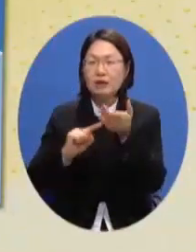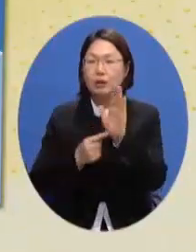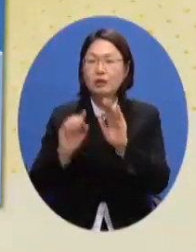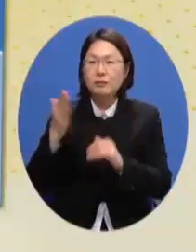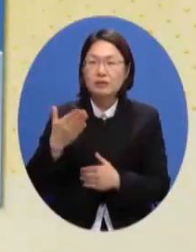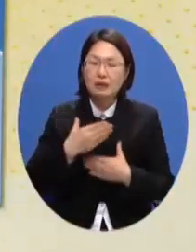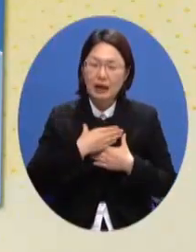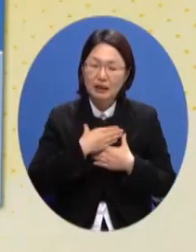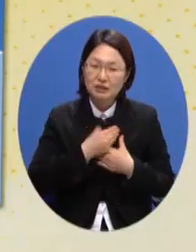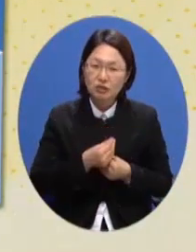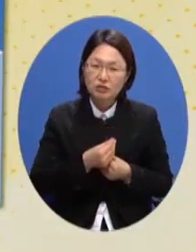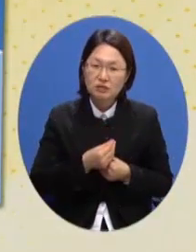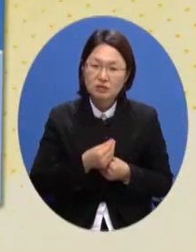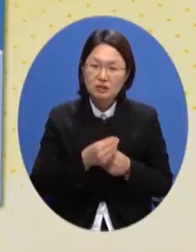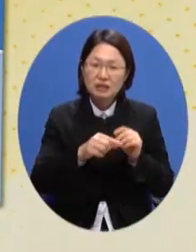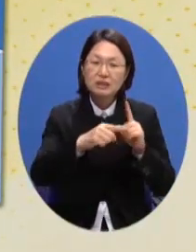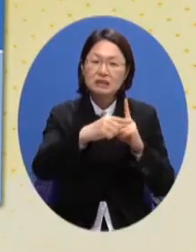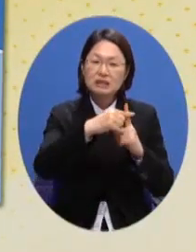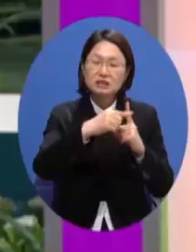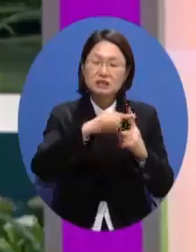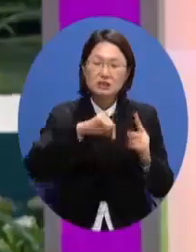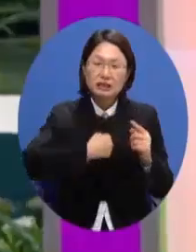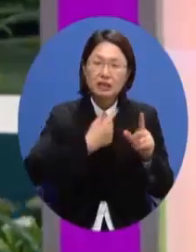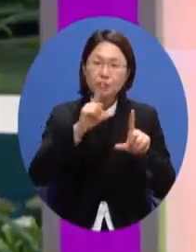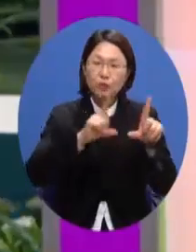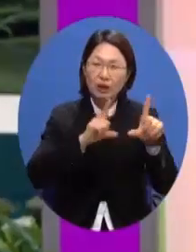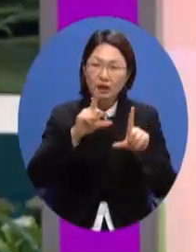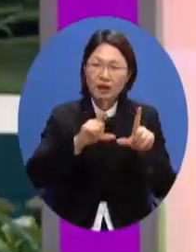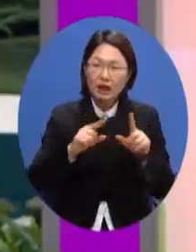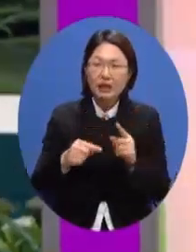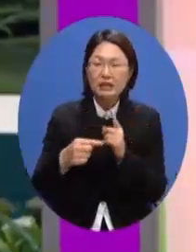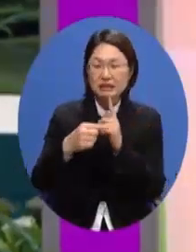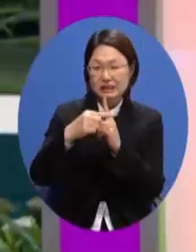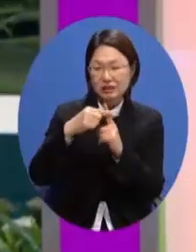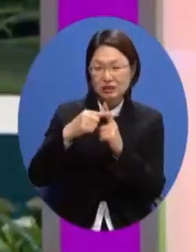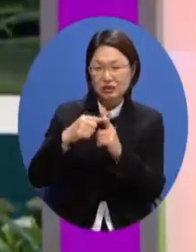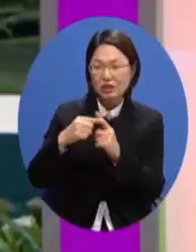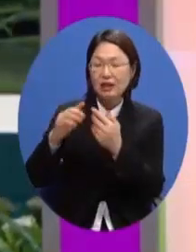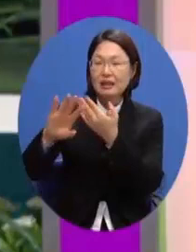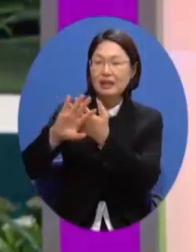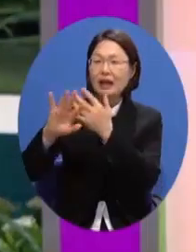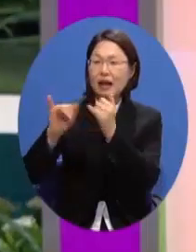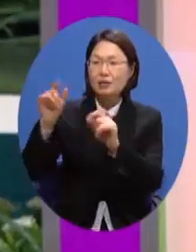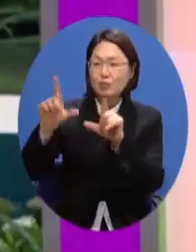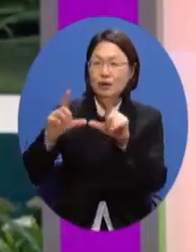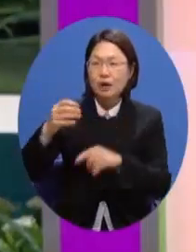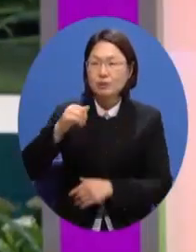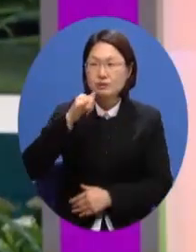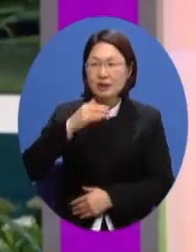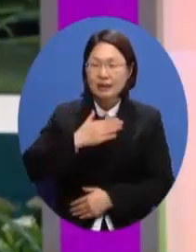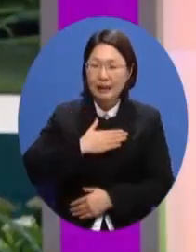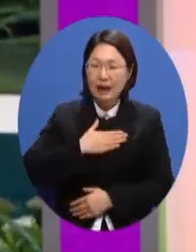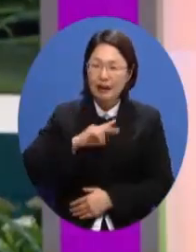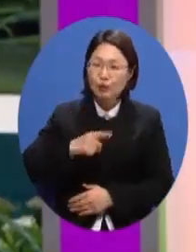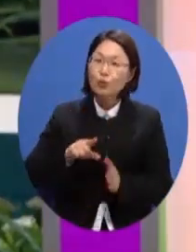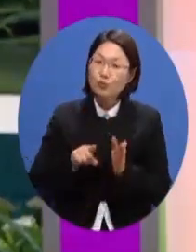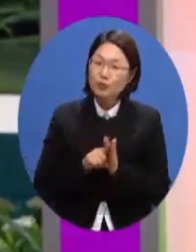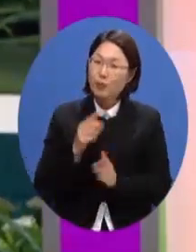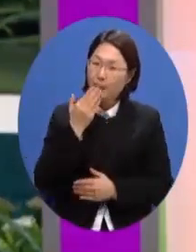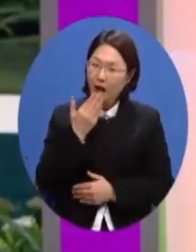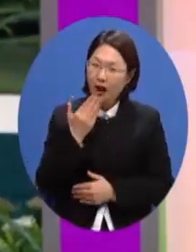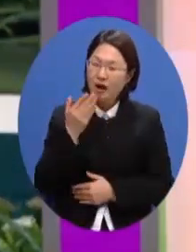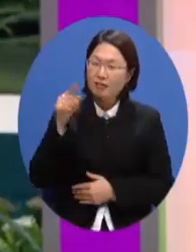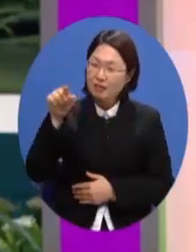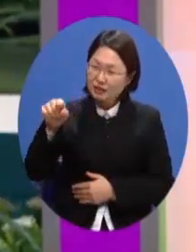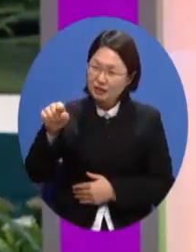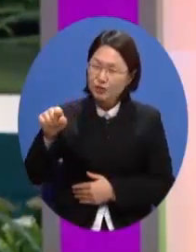안정 애착은 긍정적인 자기 모델과 긍정적인 타인 모델을 갖고 있어요. 나도 믿을 만한 사람이고